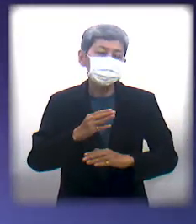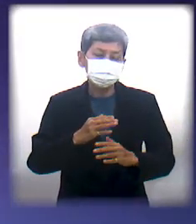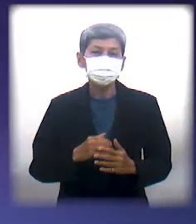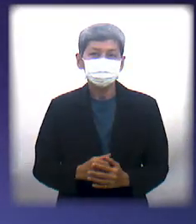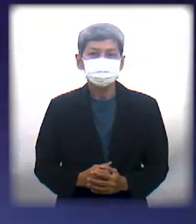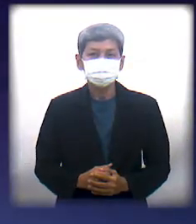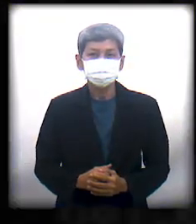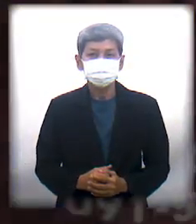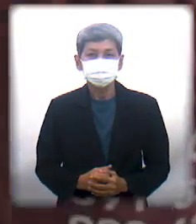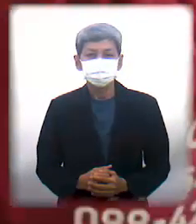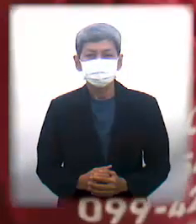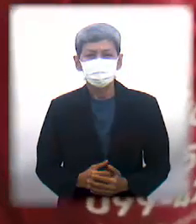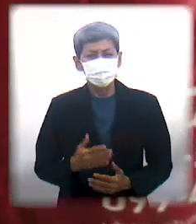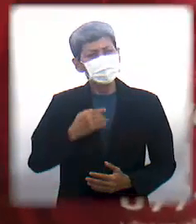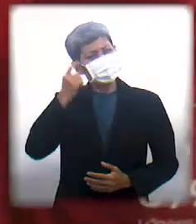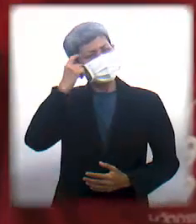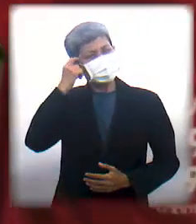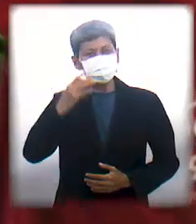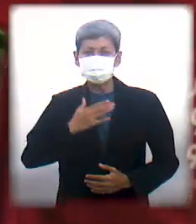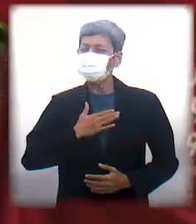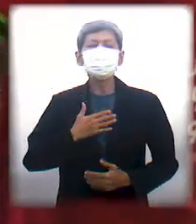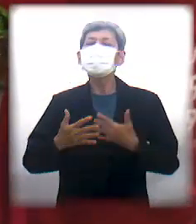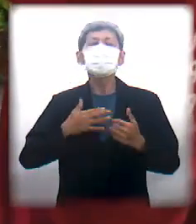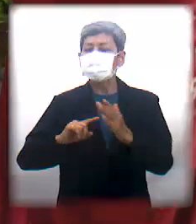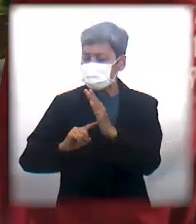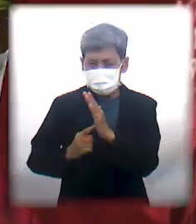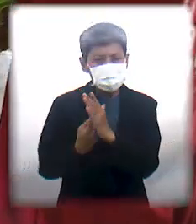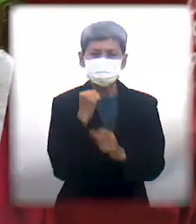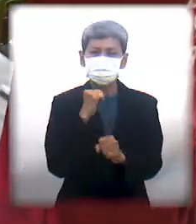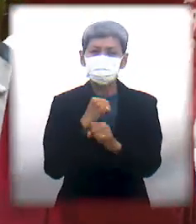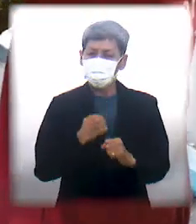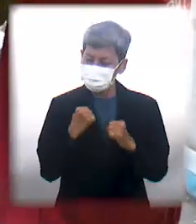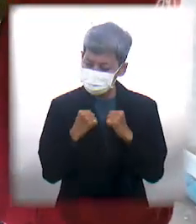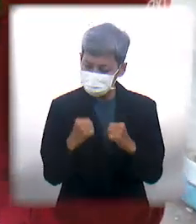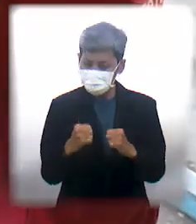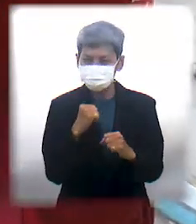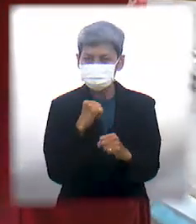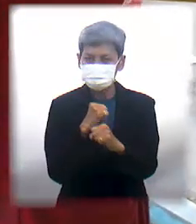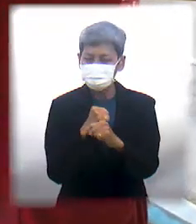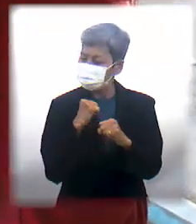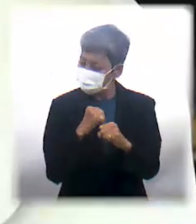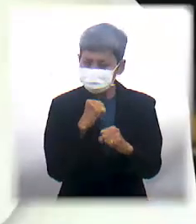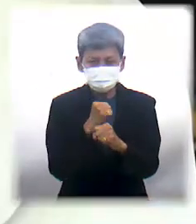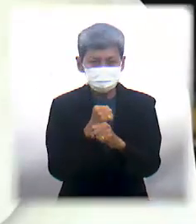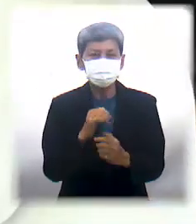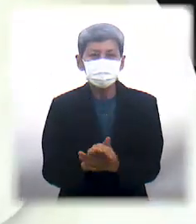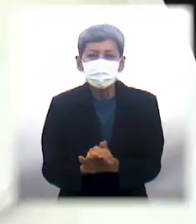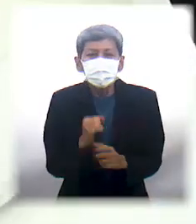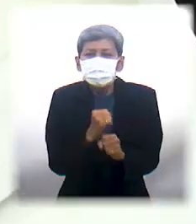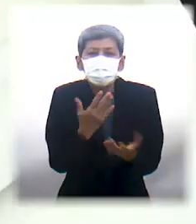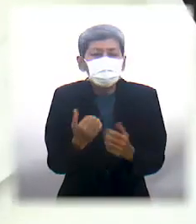ก็คิดว่าพรุ่งนี้ต้องเริ่มต้นใหม่อย่างเงี้ยก็พยายามทำให้ได้ให้ดีทุกทุกทีที่ทำไงก็ได้ให้ดีที่สุ